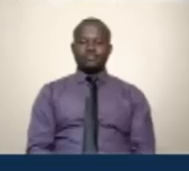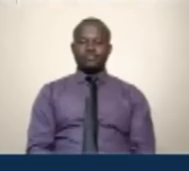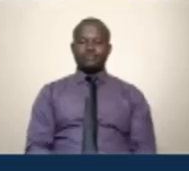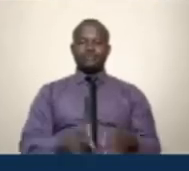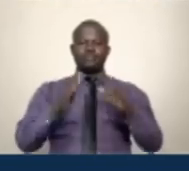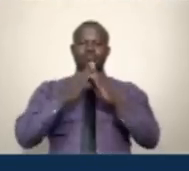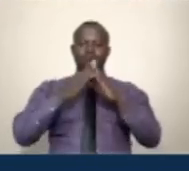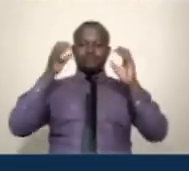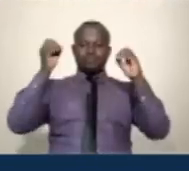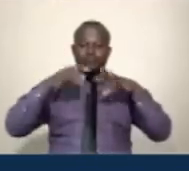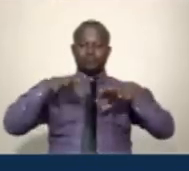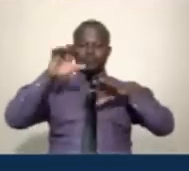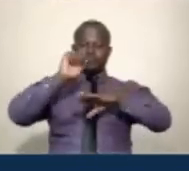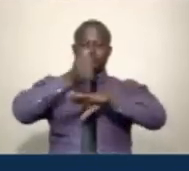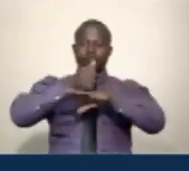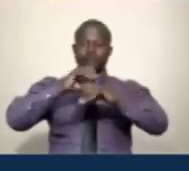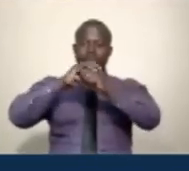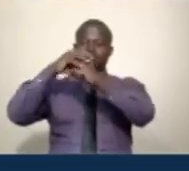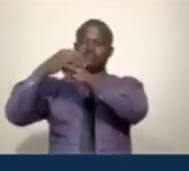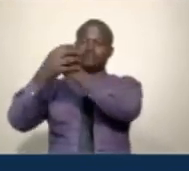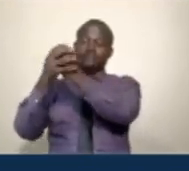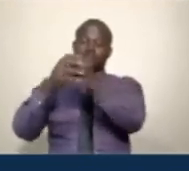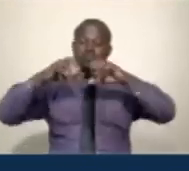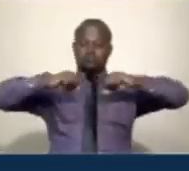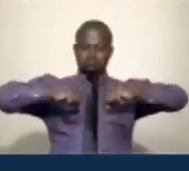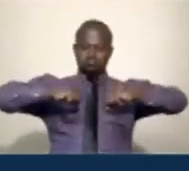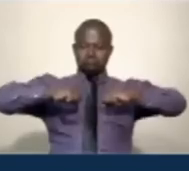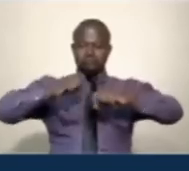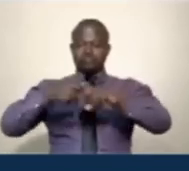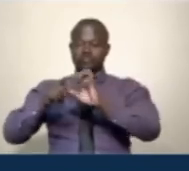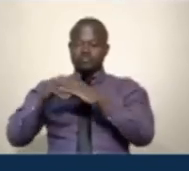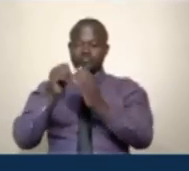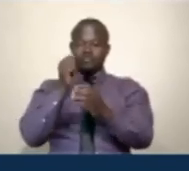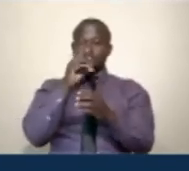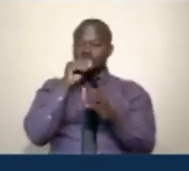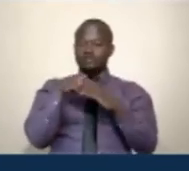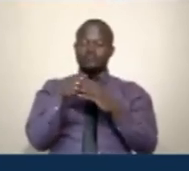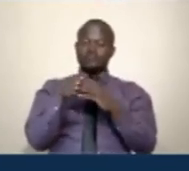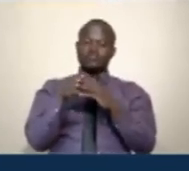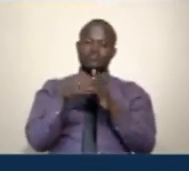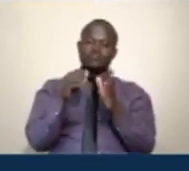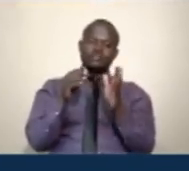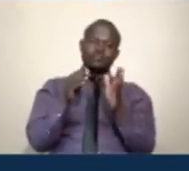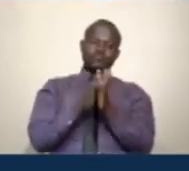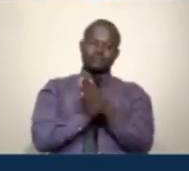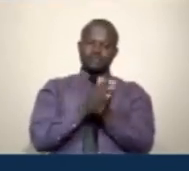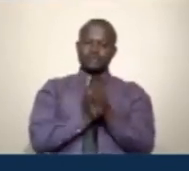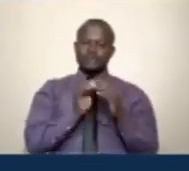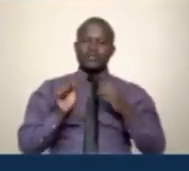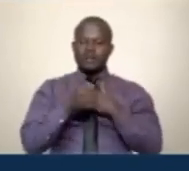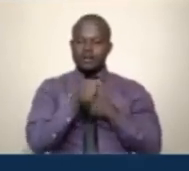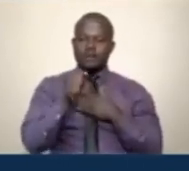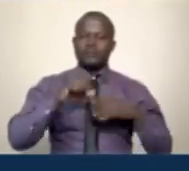Mu mujyi wa Kigali hagenda hashyirwa ibibumbano bitandukanye byiganjemo ibivuga ku mateka, ubukerarugendo,